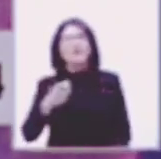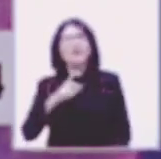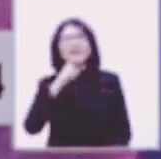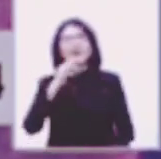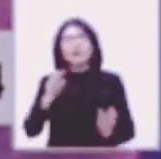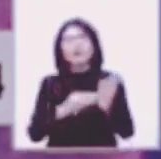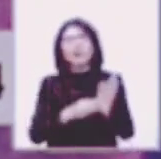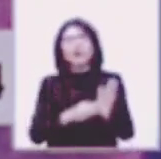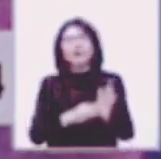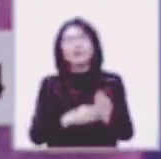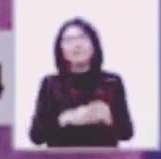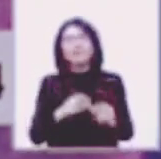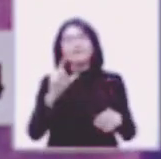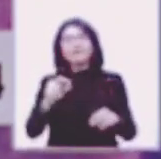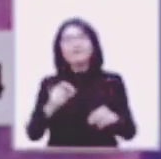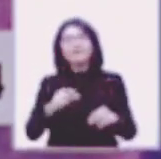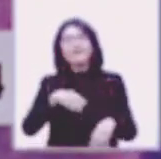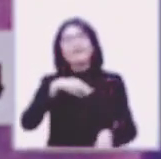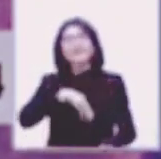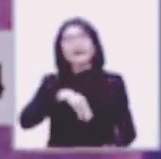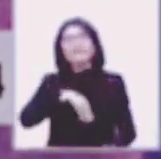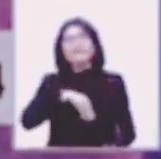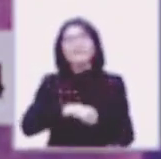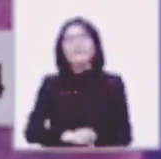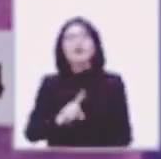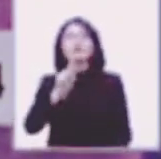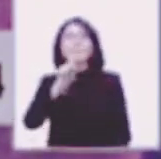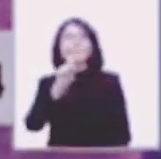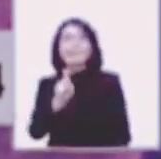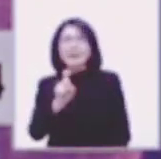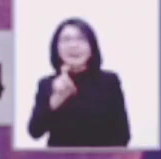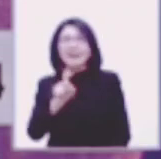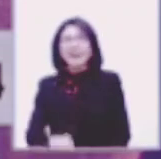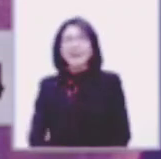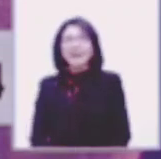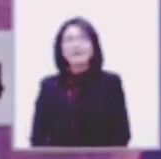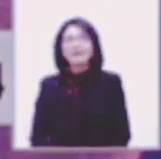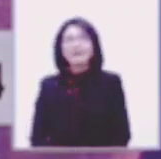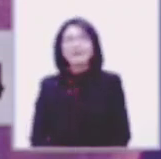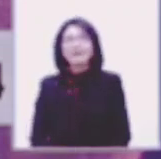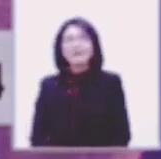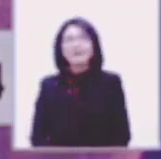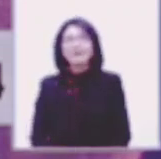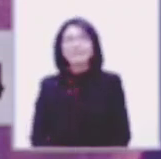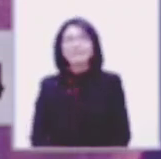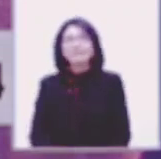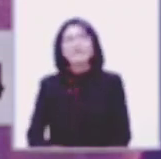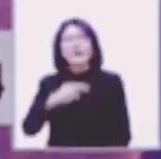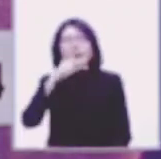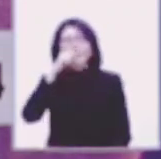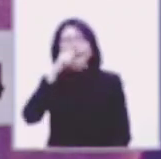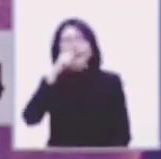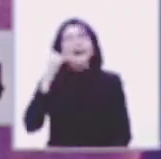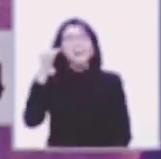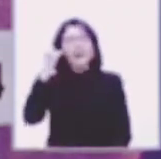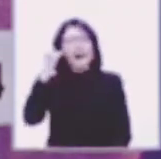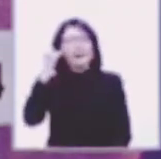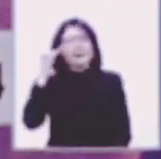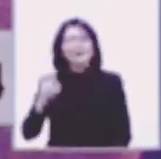presiden nomor urut 3, Bapak Mahfud MD, untuk bertanya kepada cawapres nomor urut 1, Bapak Muhaimin